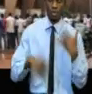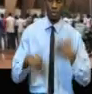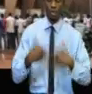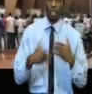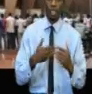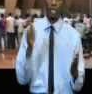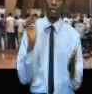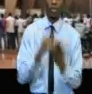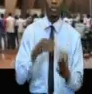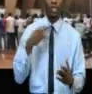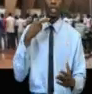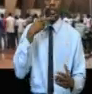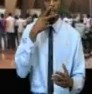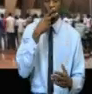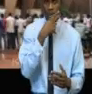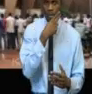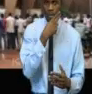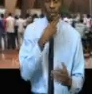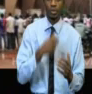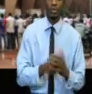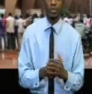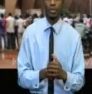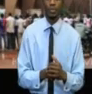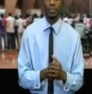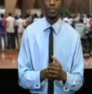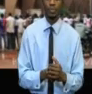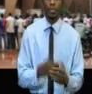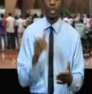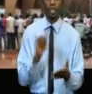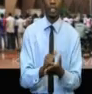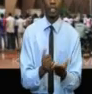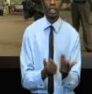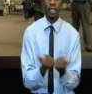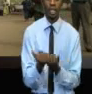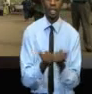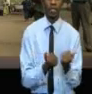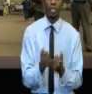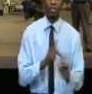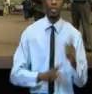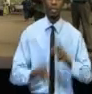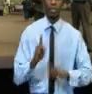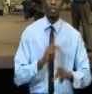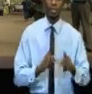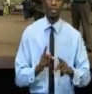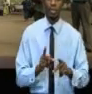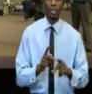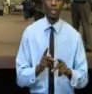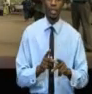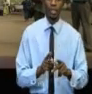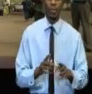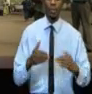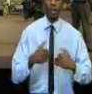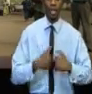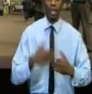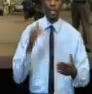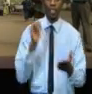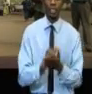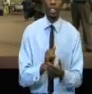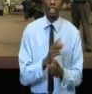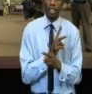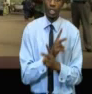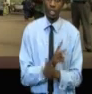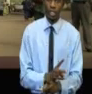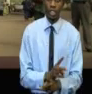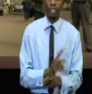plus corrompus de la planète. Et c'est l'administration publique qui paye le plus lourd tribut. Les fonctionnaires de l'État vivent des pots de